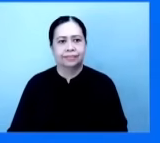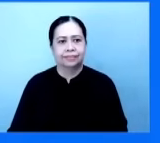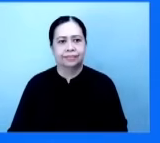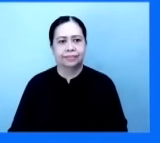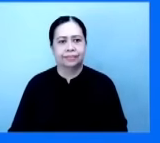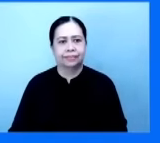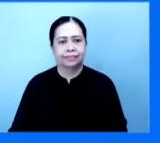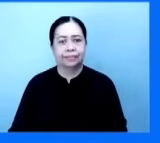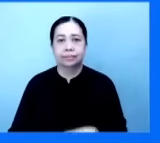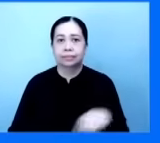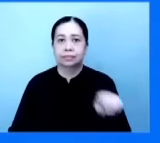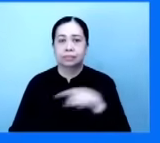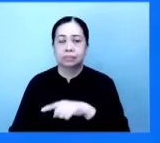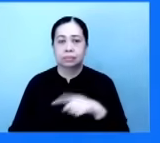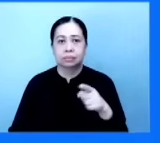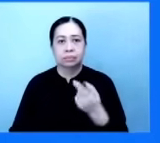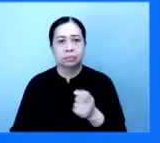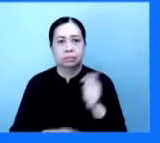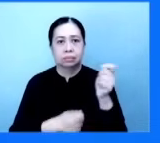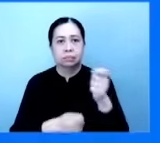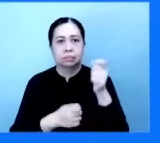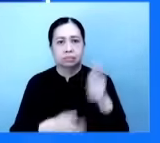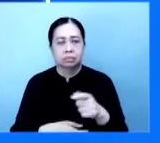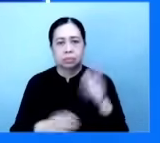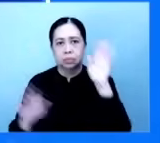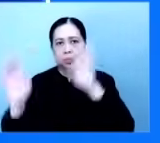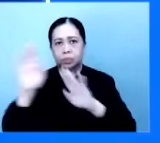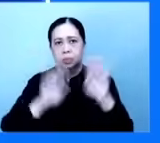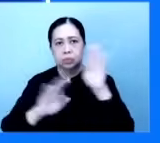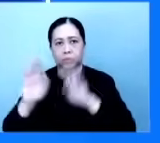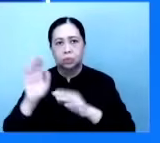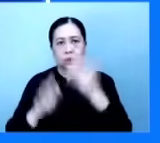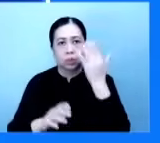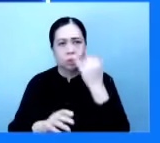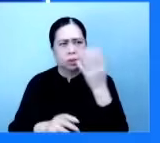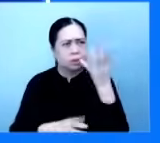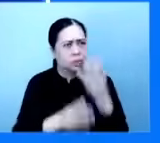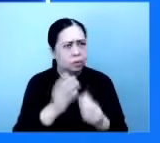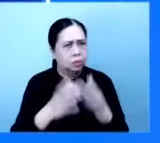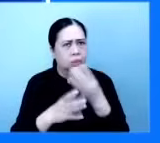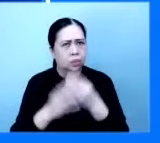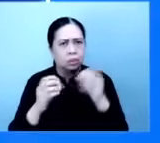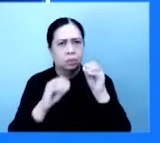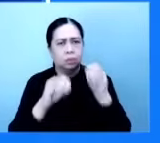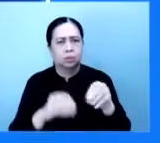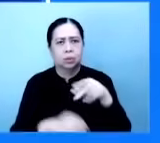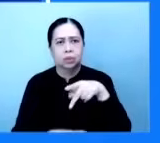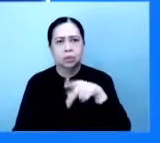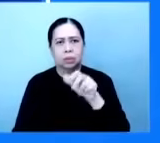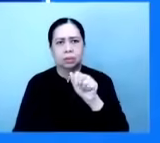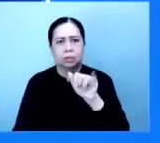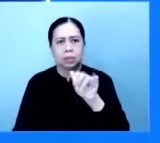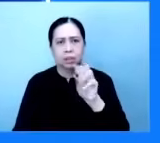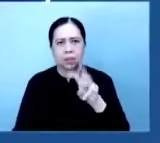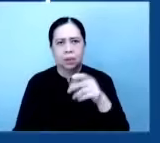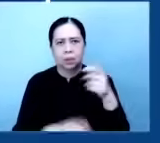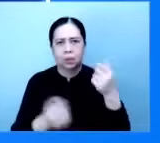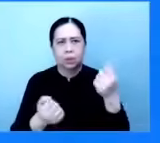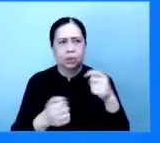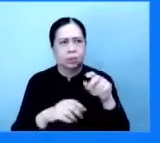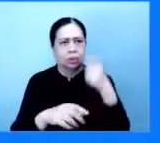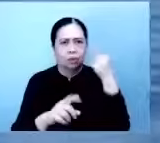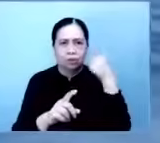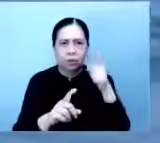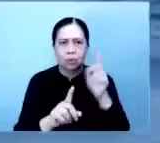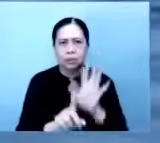Ang mga mangingisda sa Rosol Reef na momroblema rin dahil nawawala ang ilan nilang nilatag na payaw. Ito